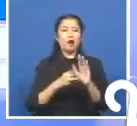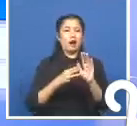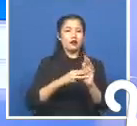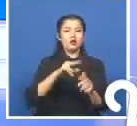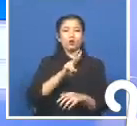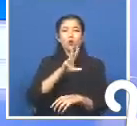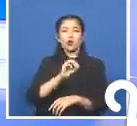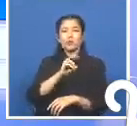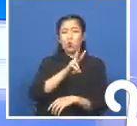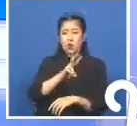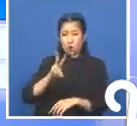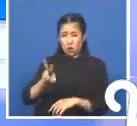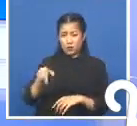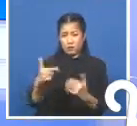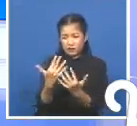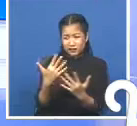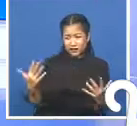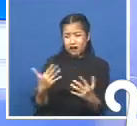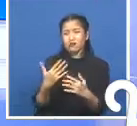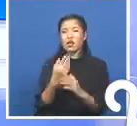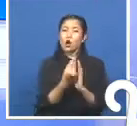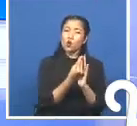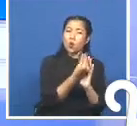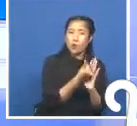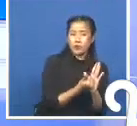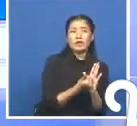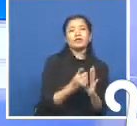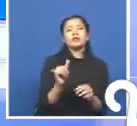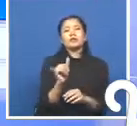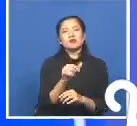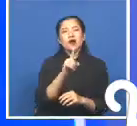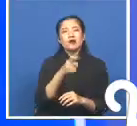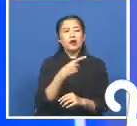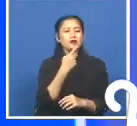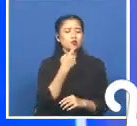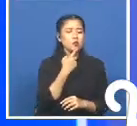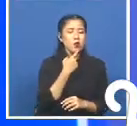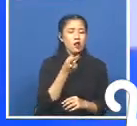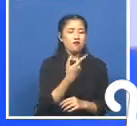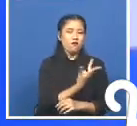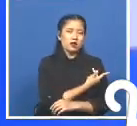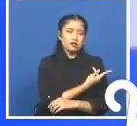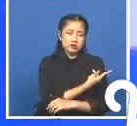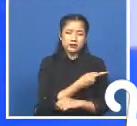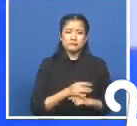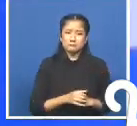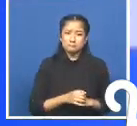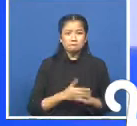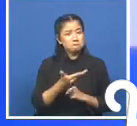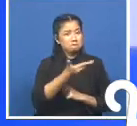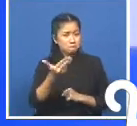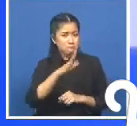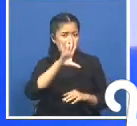ekonomi dengan pendekatan klaster dan juga ketersediaan vaksin. Bagi Anda, saudara, yang termasuk dalam